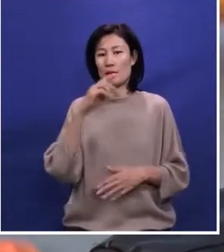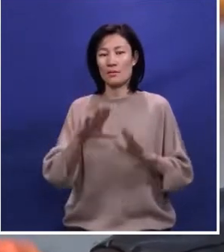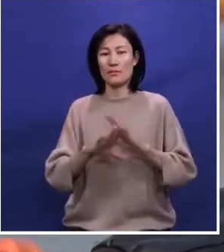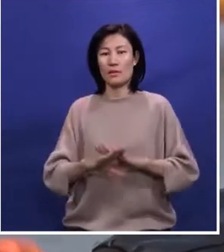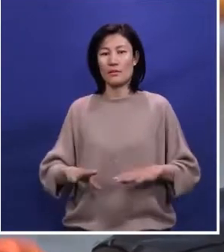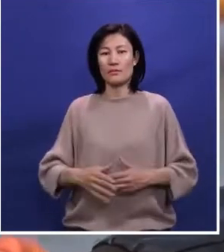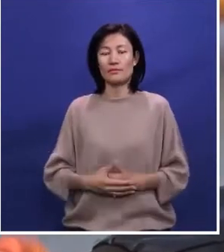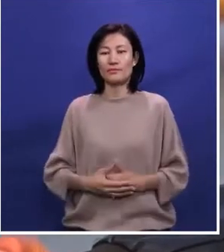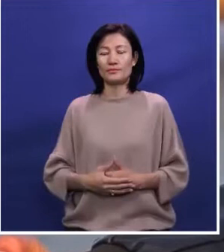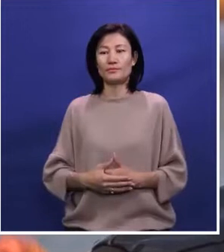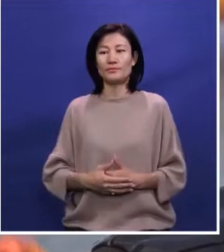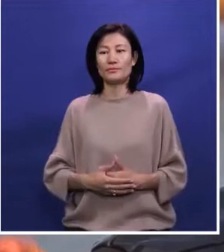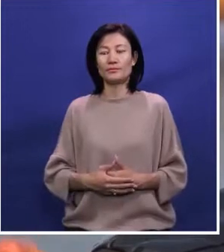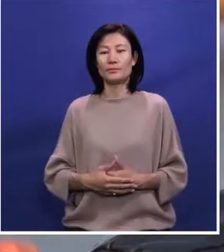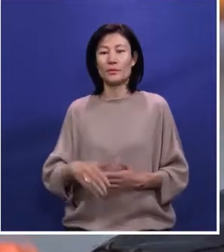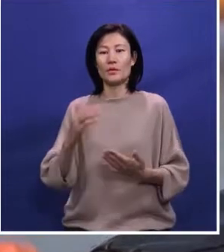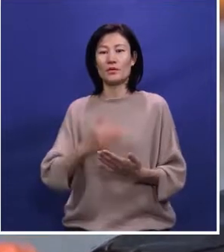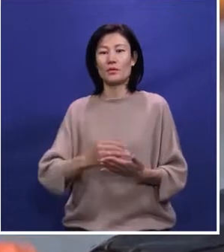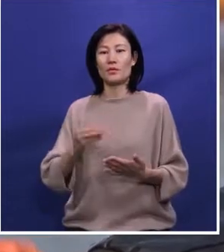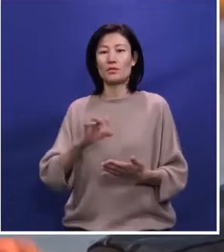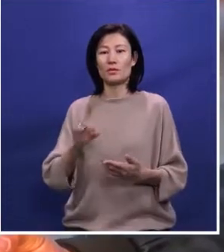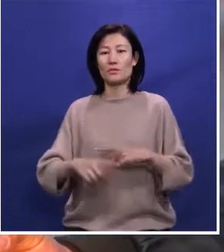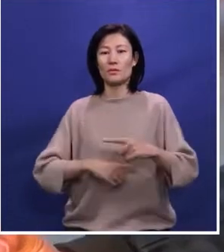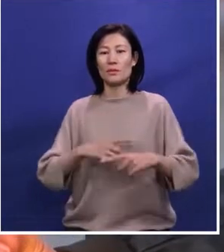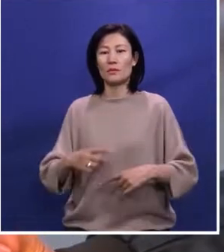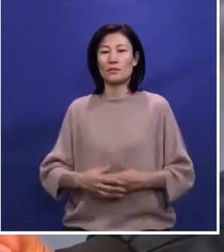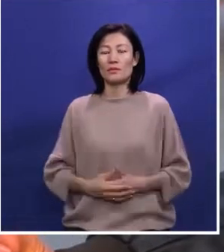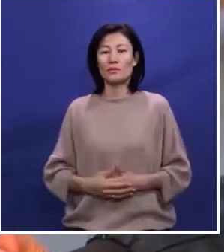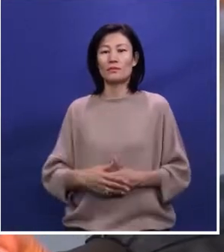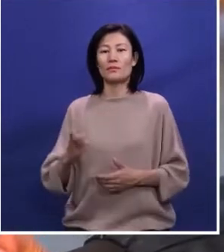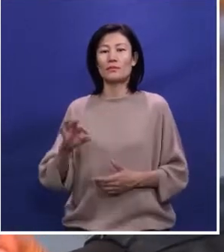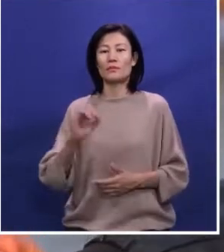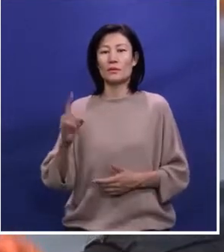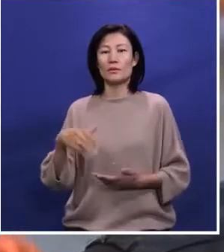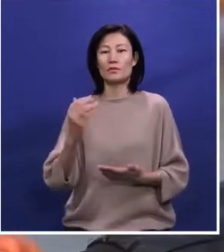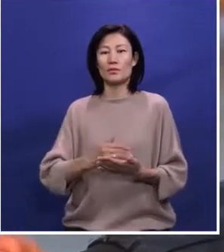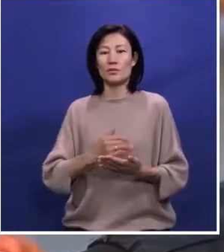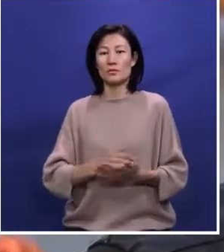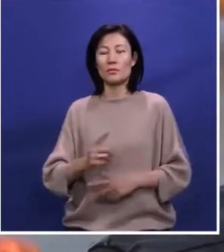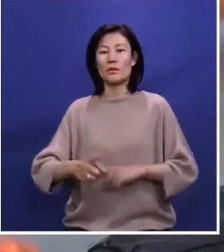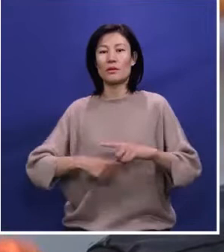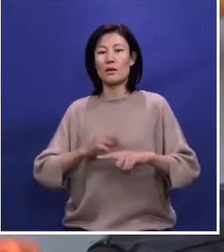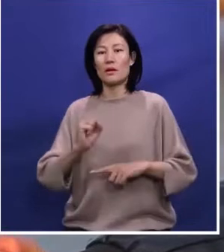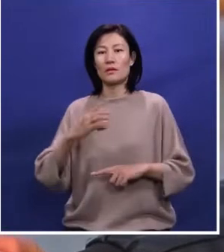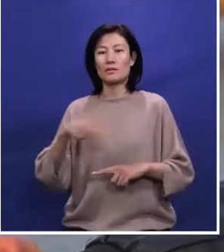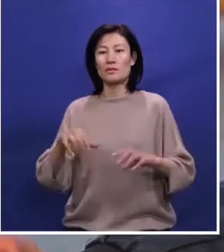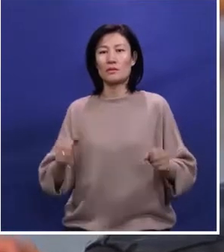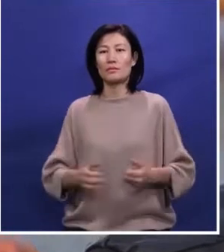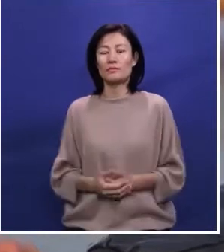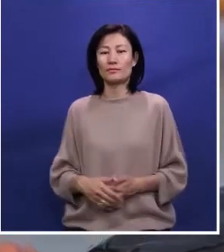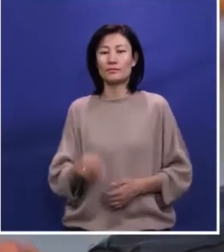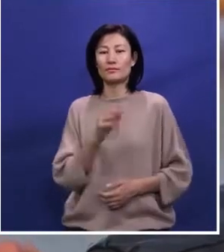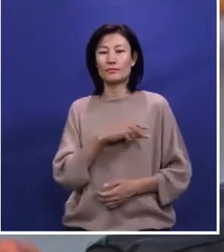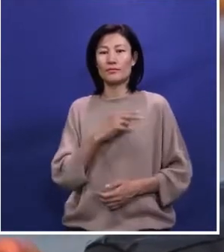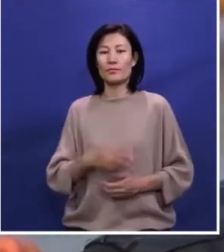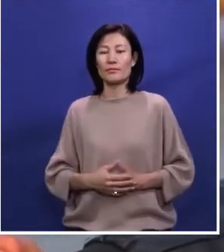та межеленген жоспардың барлығын біз орындауға тырыстық, бірақ біз жоспардан асыра біршама